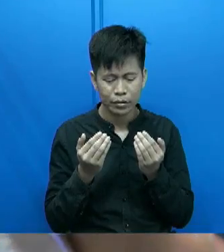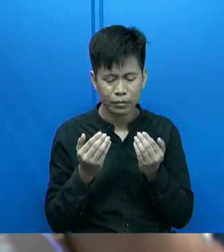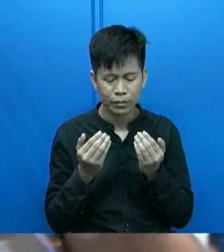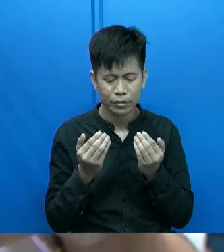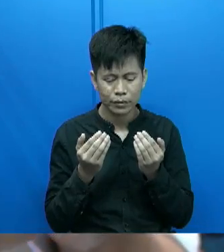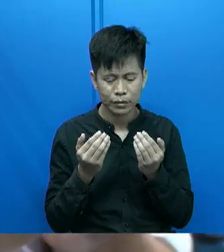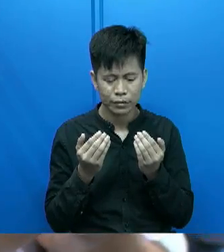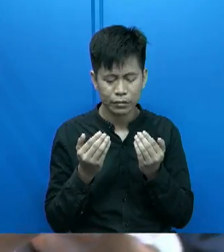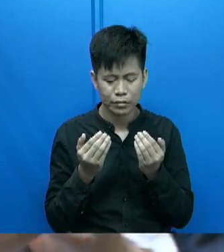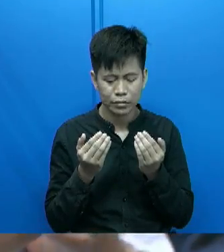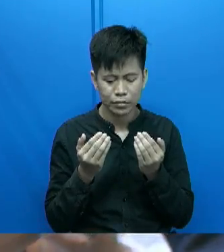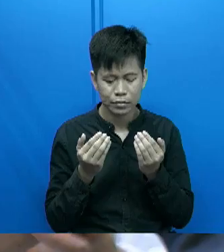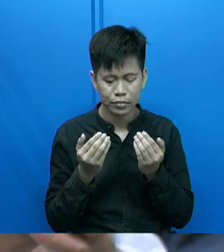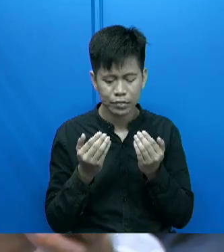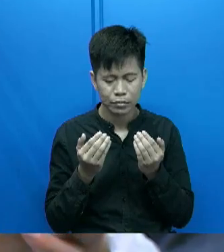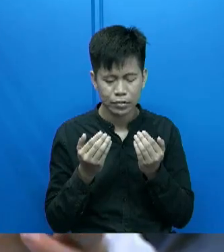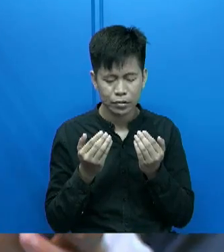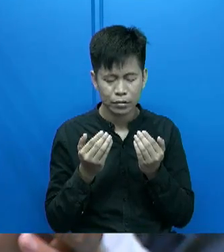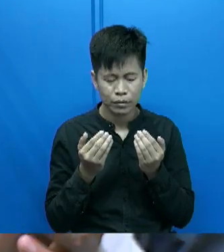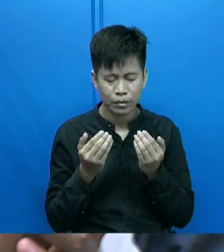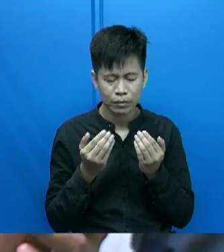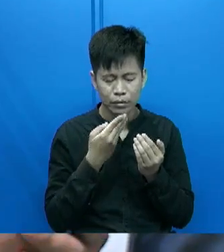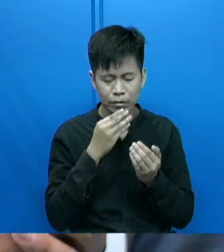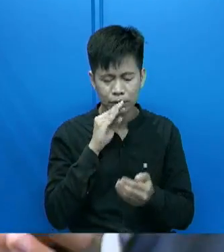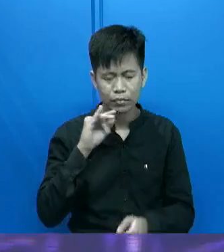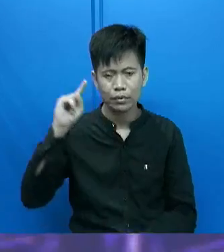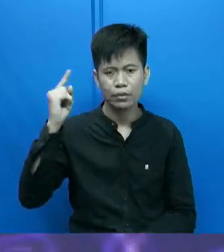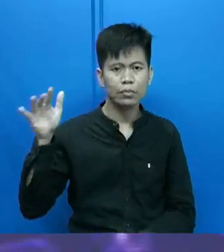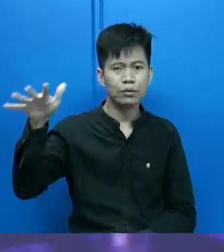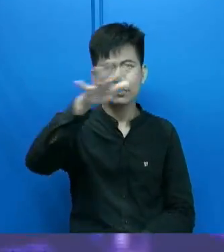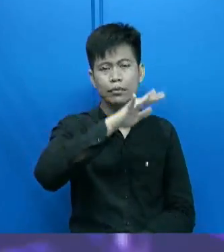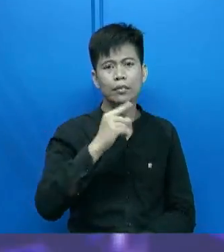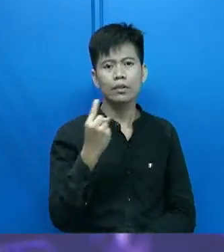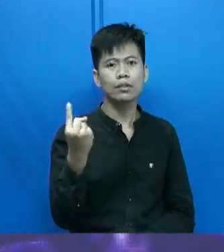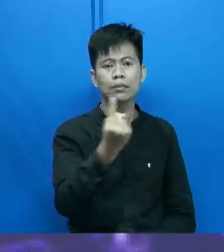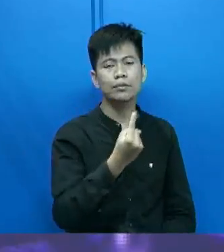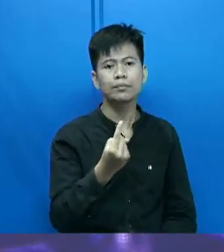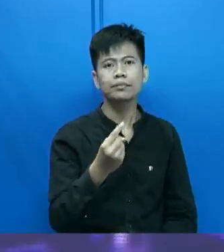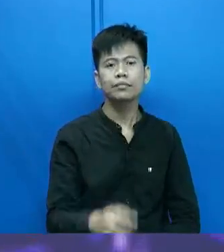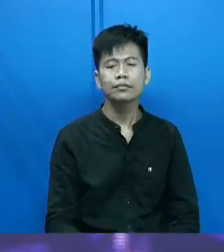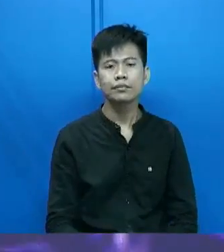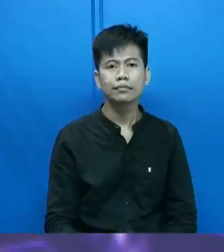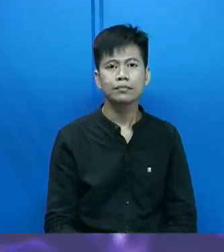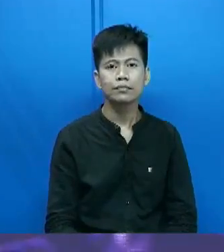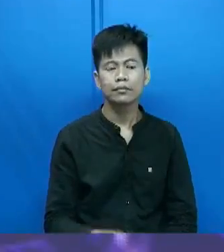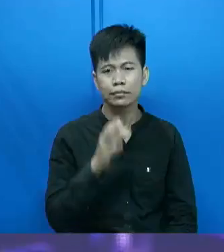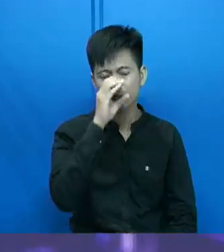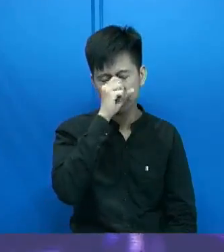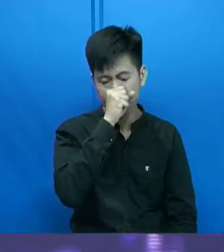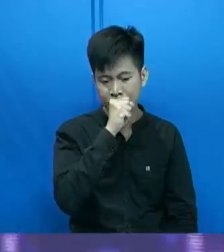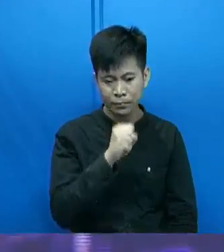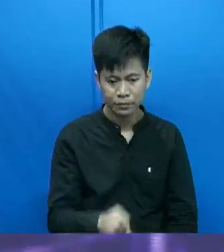rabbil izzati amma yasifun. Wassalamu ala al-mursalin wa akhiru da'wana alhamdulillahi rabbil alamin.